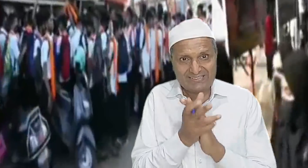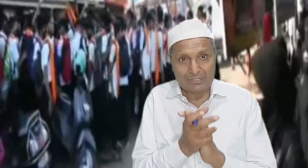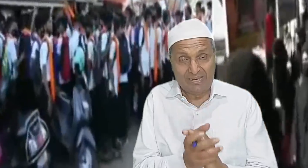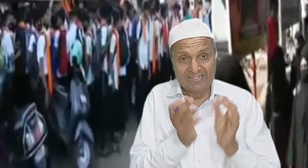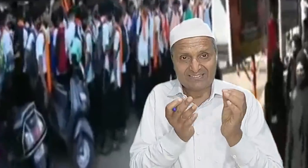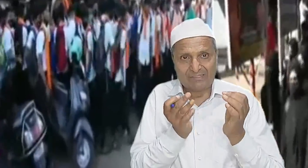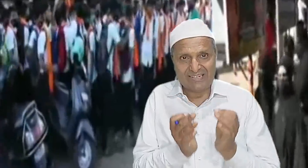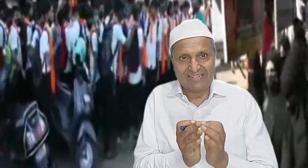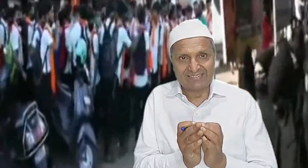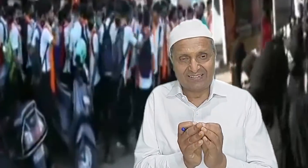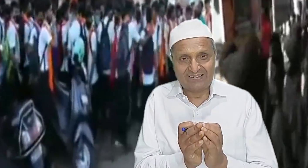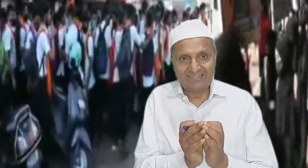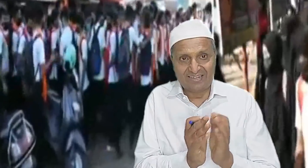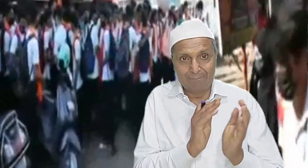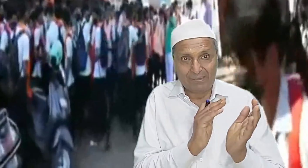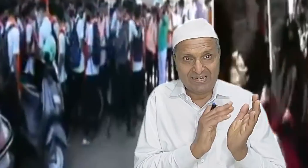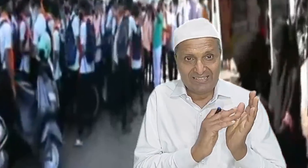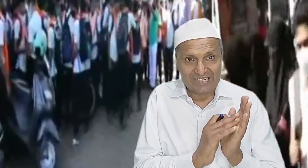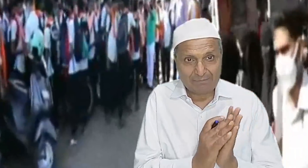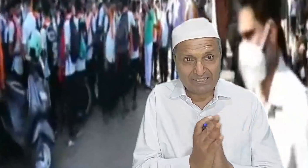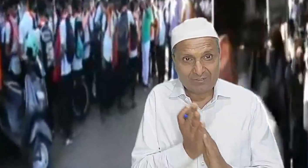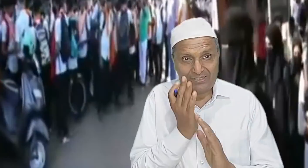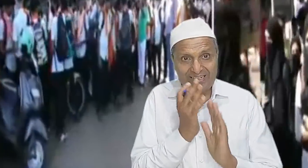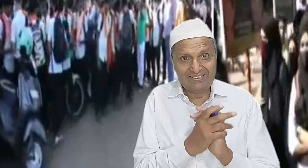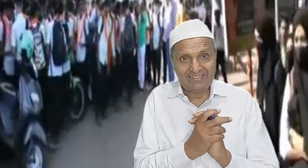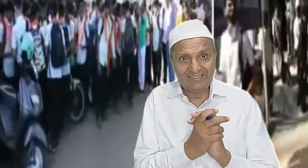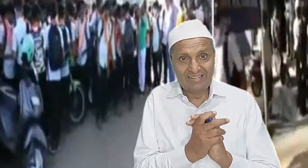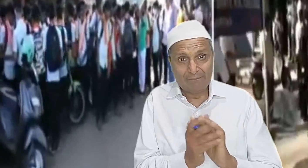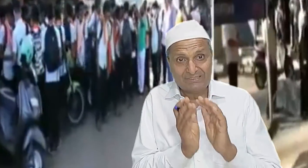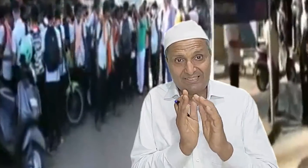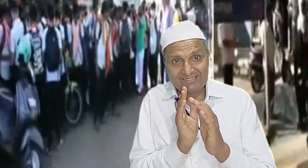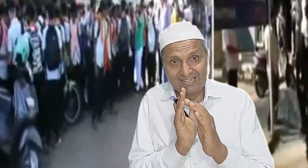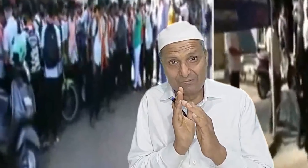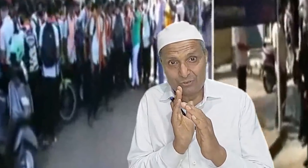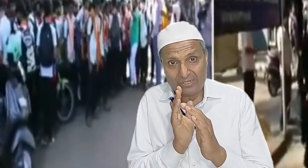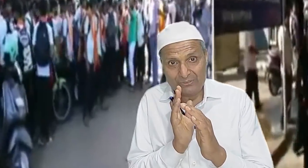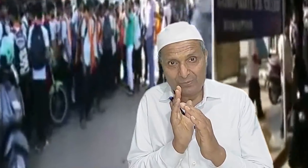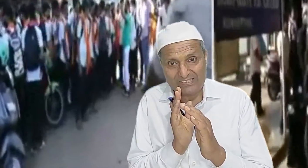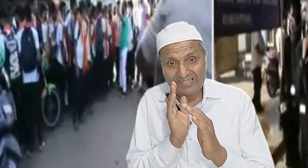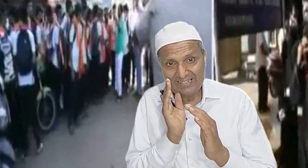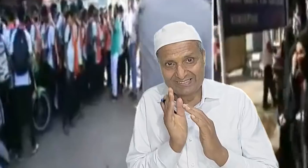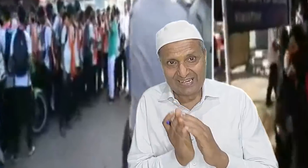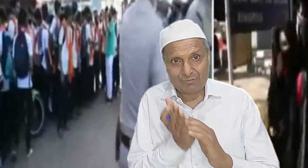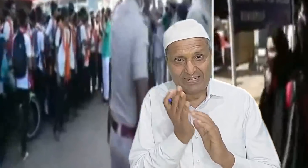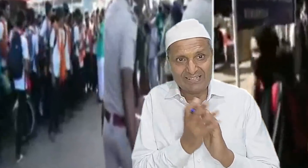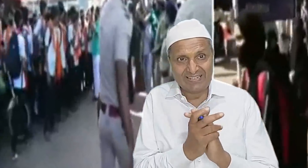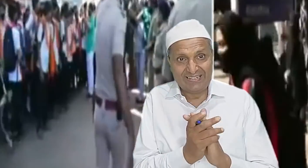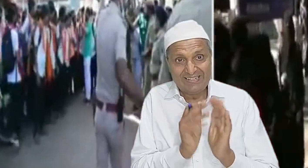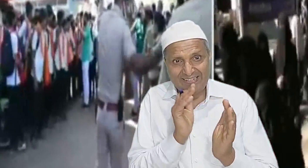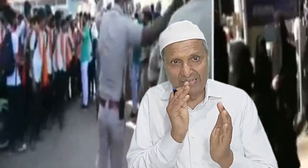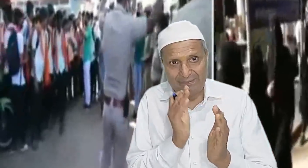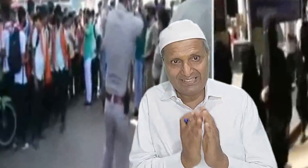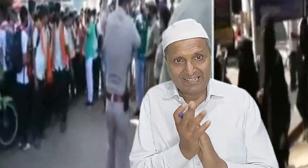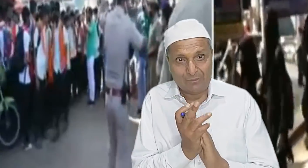में घसीटते क्यों हैं समझ ये नहीं आता। महिलाएं हिजाब पहन के कॉलेज आएंगी, बच्चे इसका जो है हिंदू बच्चे स्कार्फ पहन के